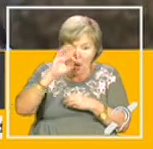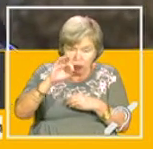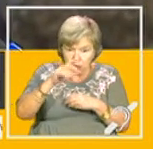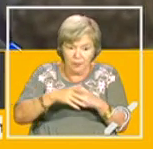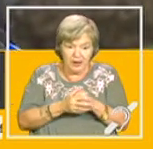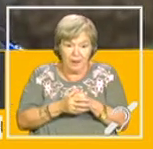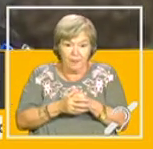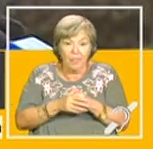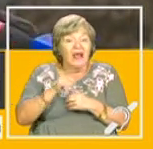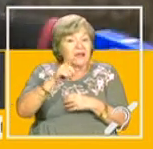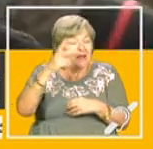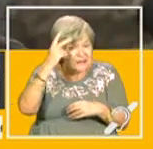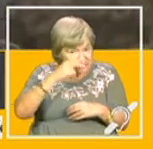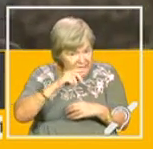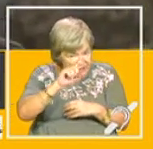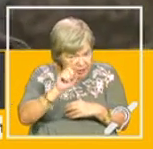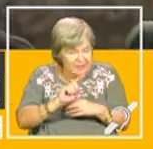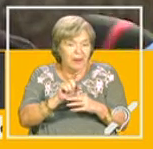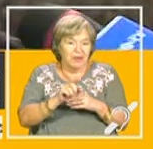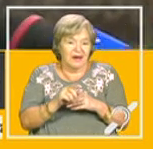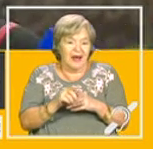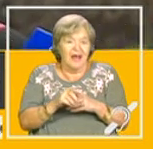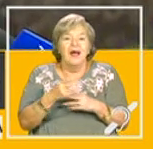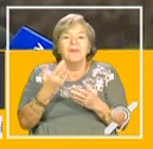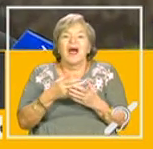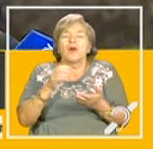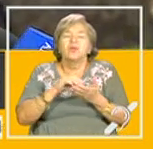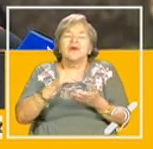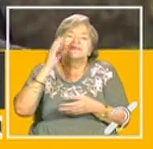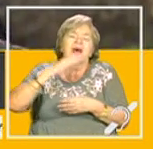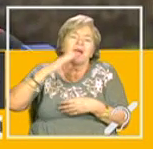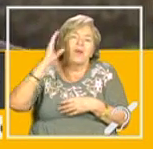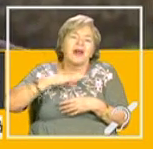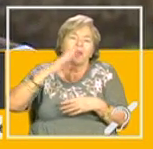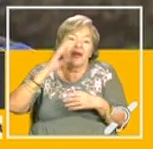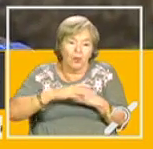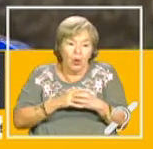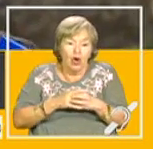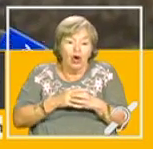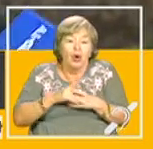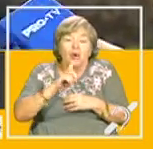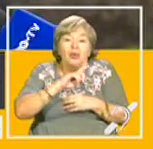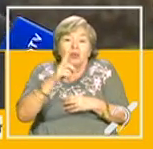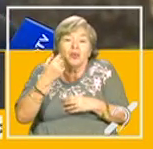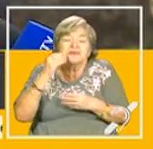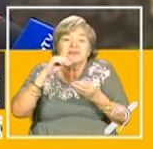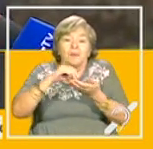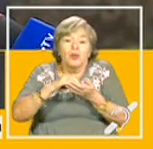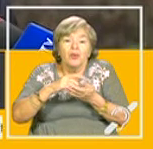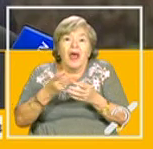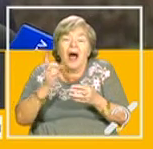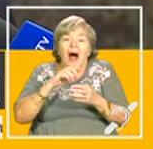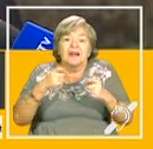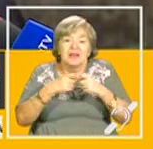Eu înțeleg întrebarea dumneavoastră pe care o puneți de fiecare dată. Nu este trecută nicio nouă taxă, nici un